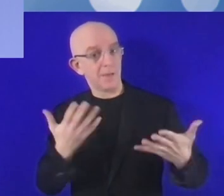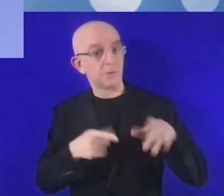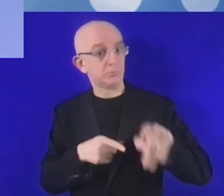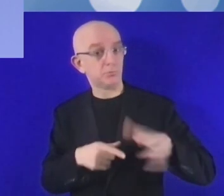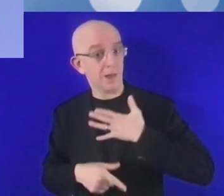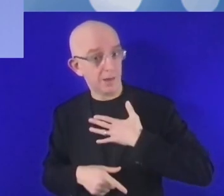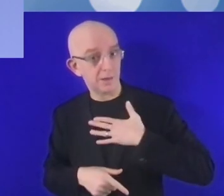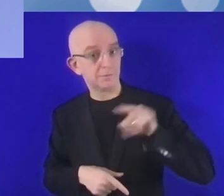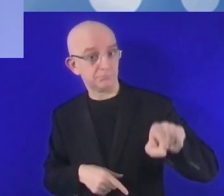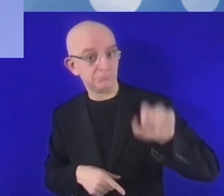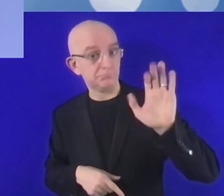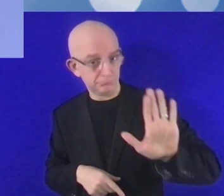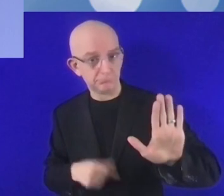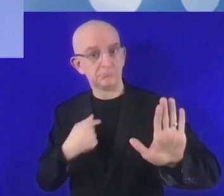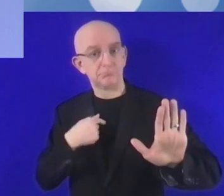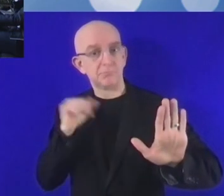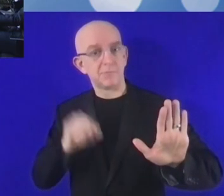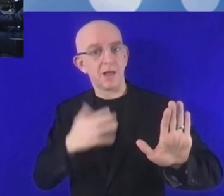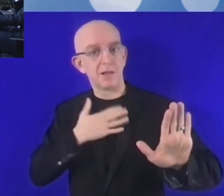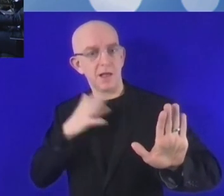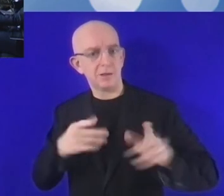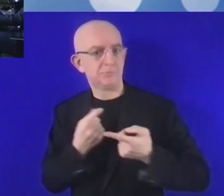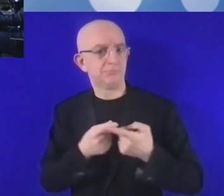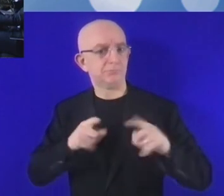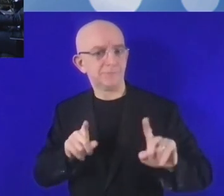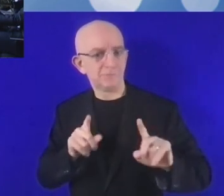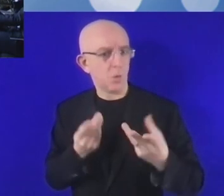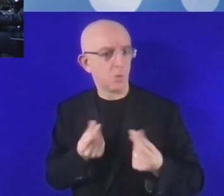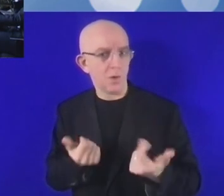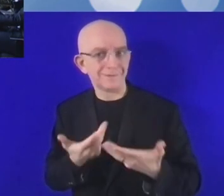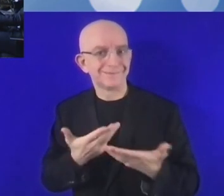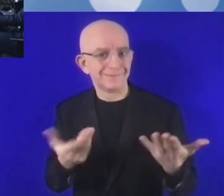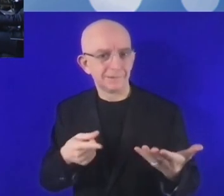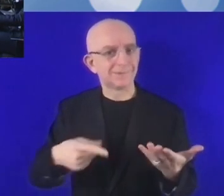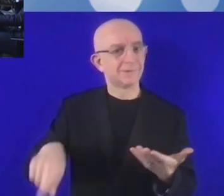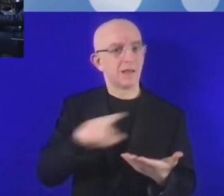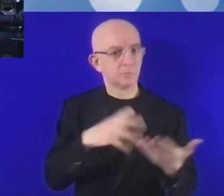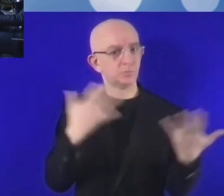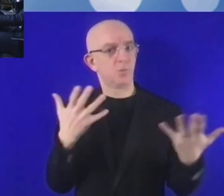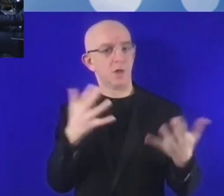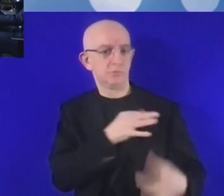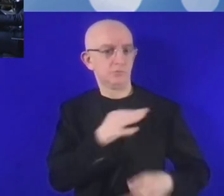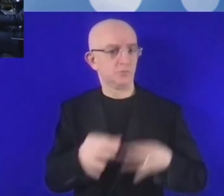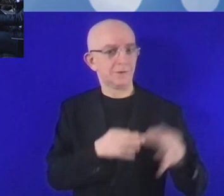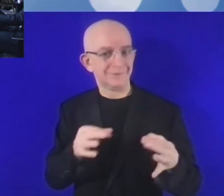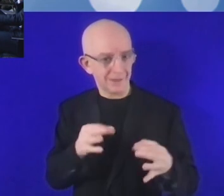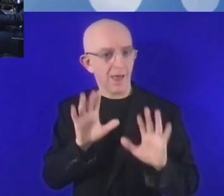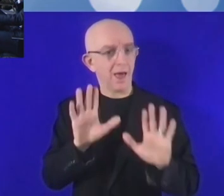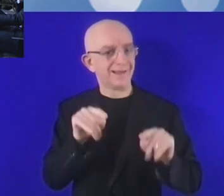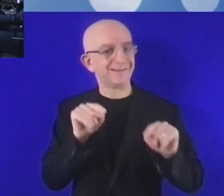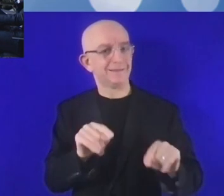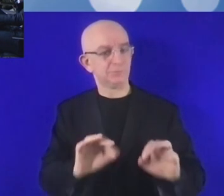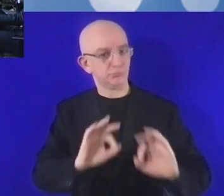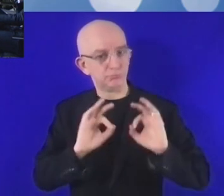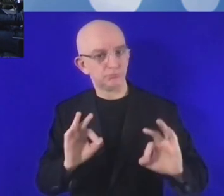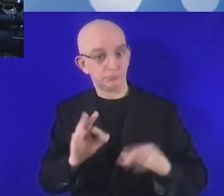人都有自己的风格和口味，这是很难统一来确定的。那么我们应该记住，如果两